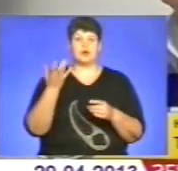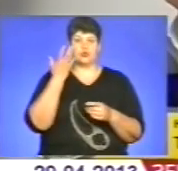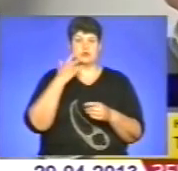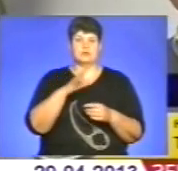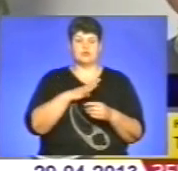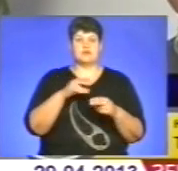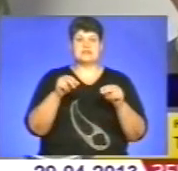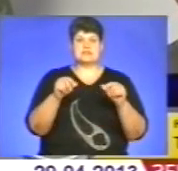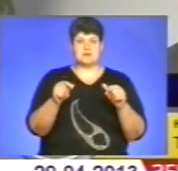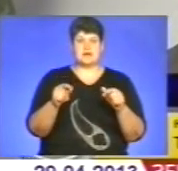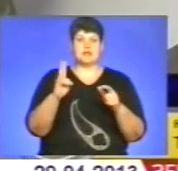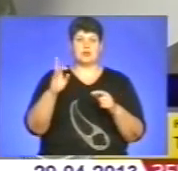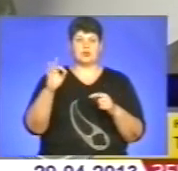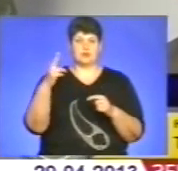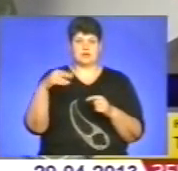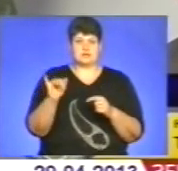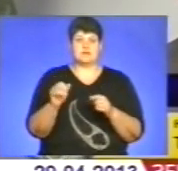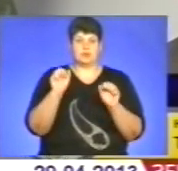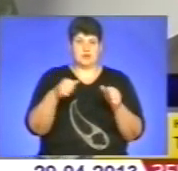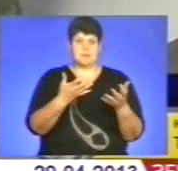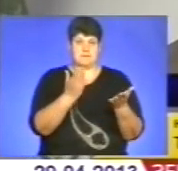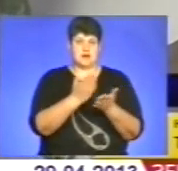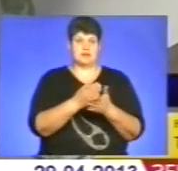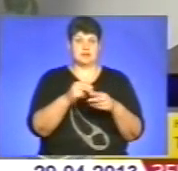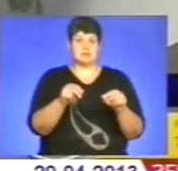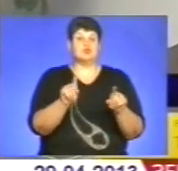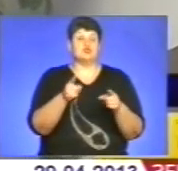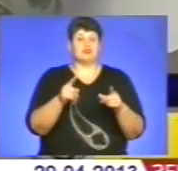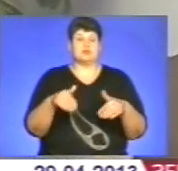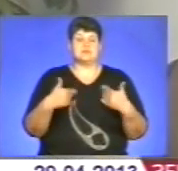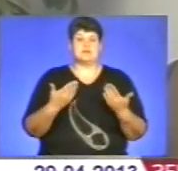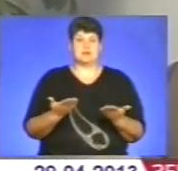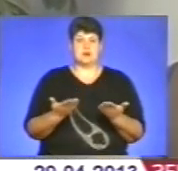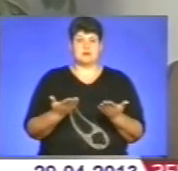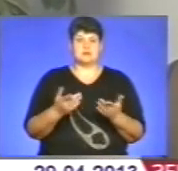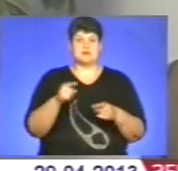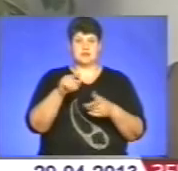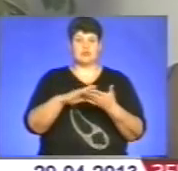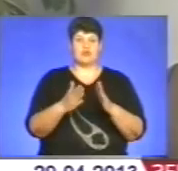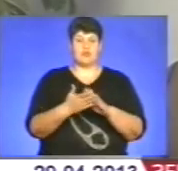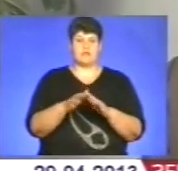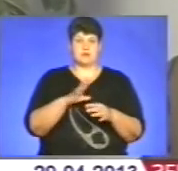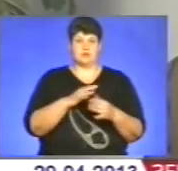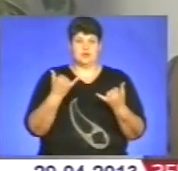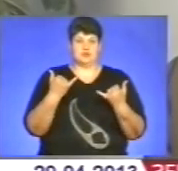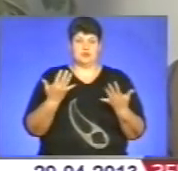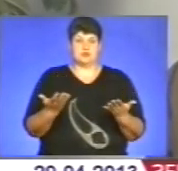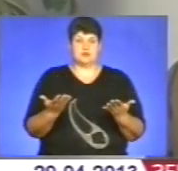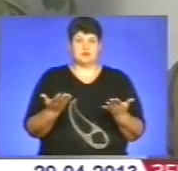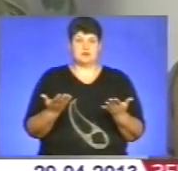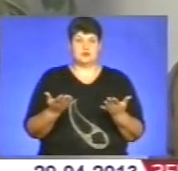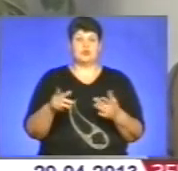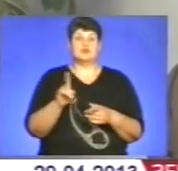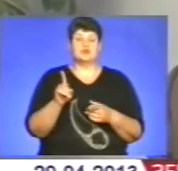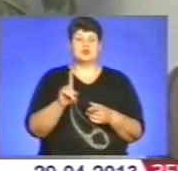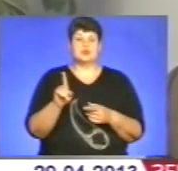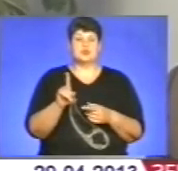могли набути право користування даною земельною ділянкою. Чому ви не зверталися? Навіть вас висловили ті умови, які були на сьогоднішній день. Чому виникло зараз питання